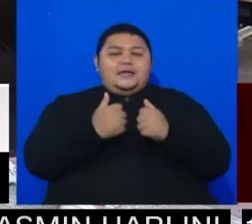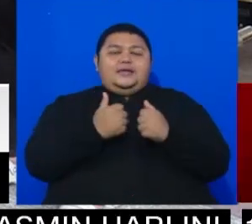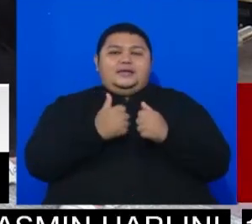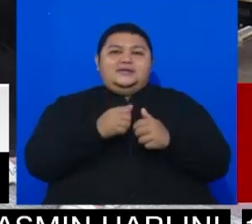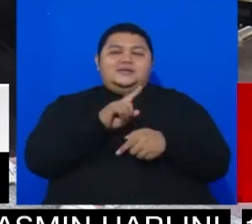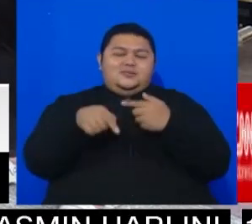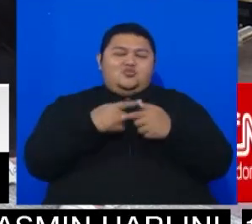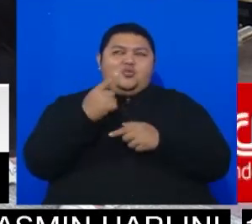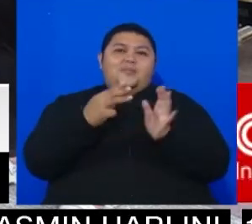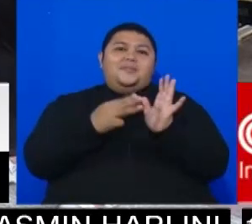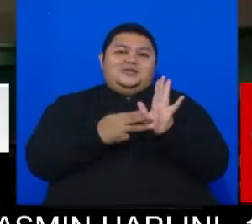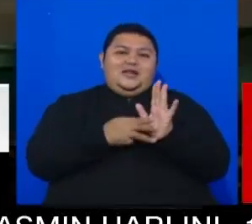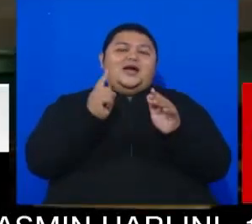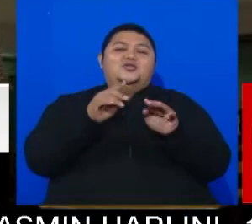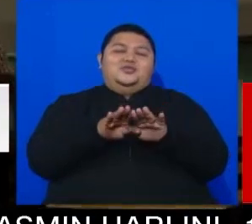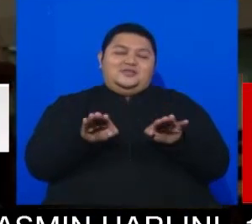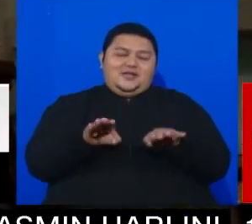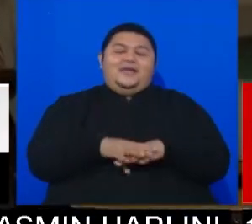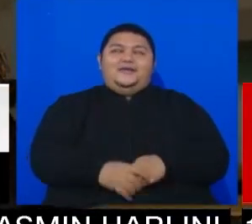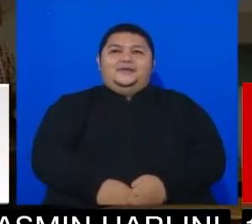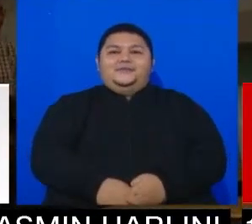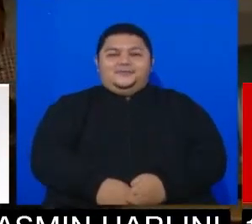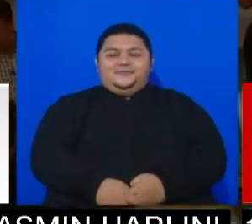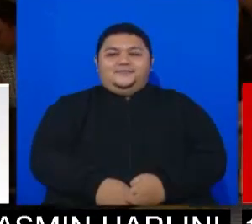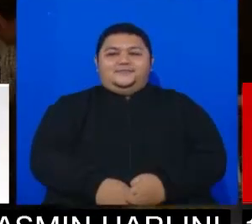masalah punya penyelesaiannya.